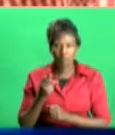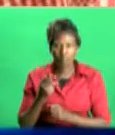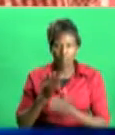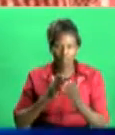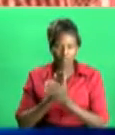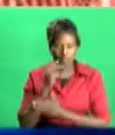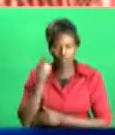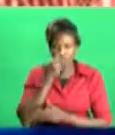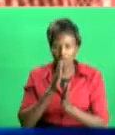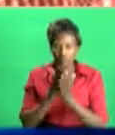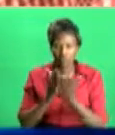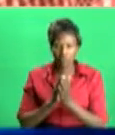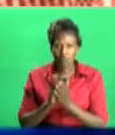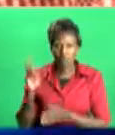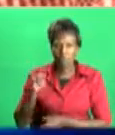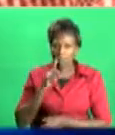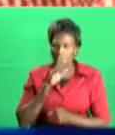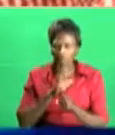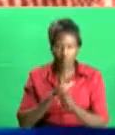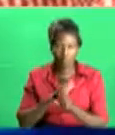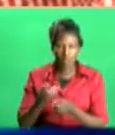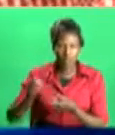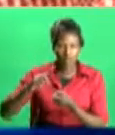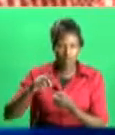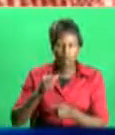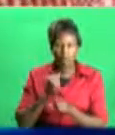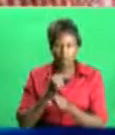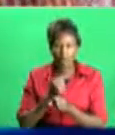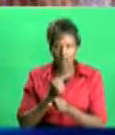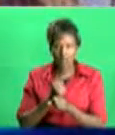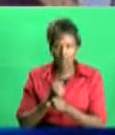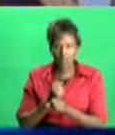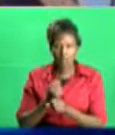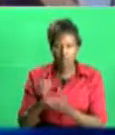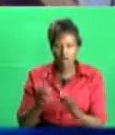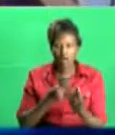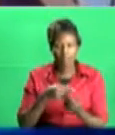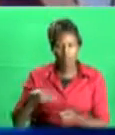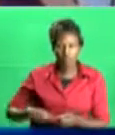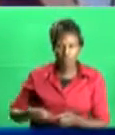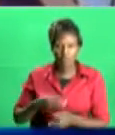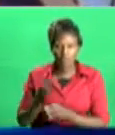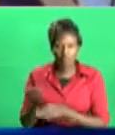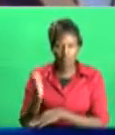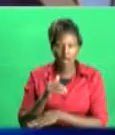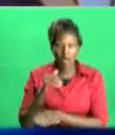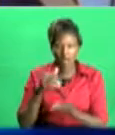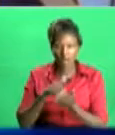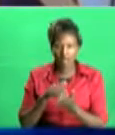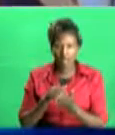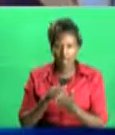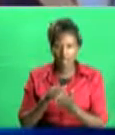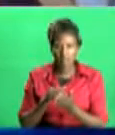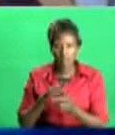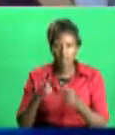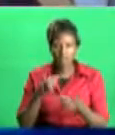Facebook, rais aliahidi ongezeko la ajira iwapo atarejea madarakani. Aidha, alisema atakubali matokeo ya